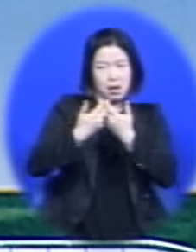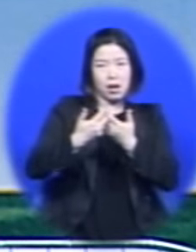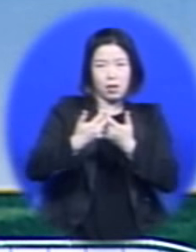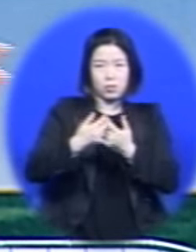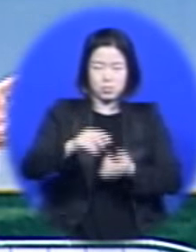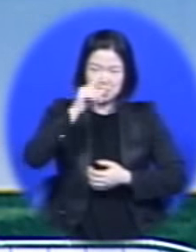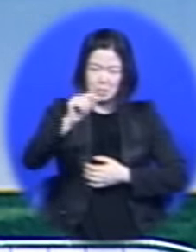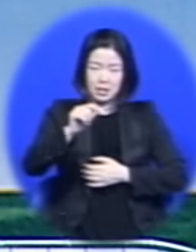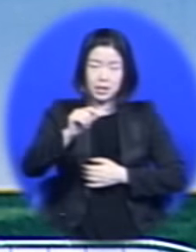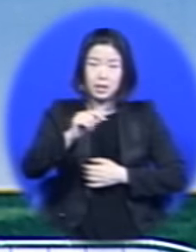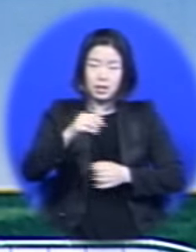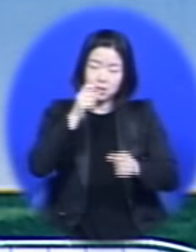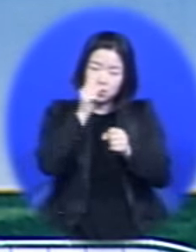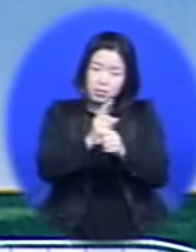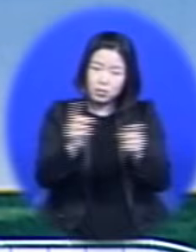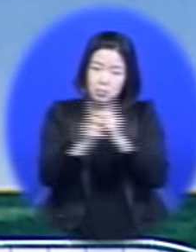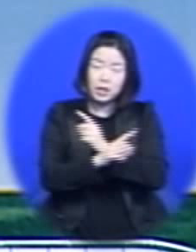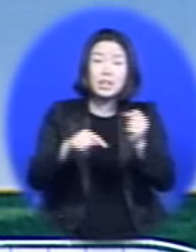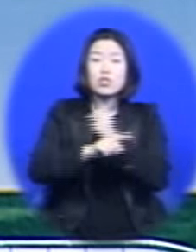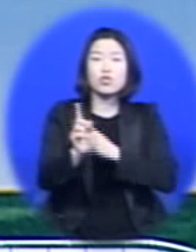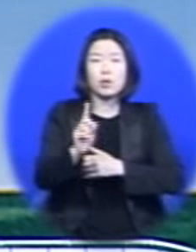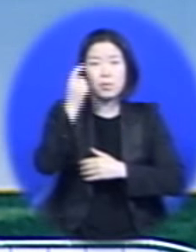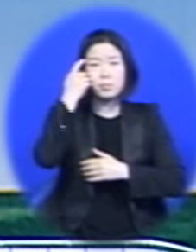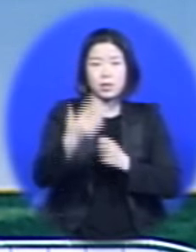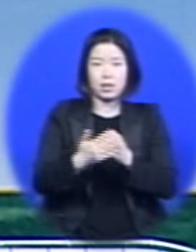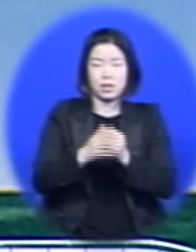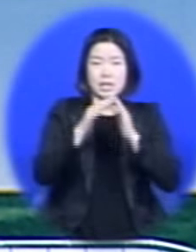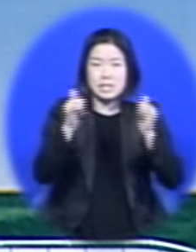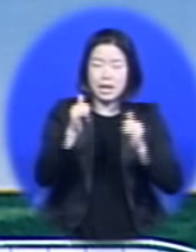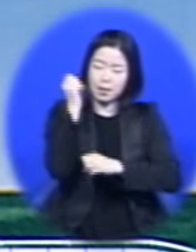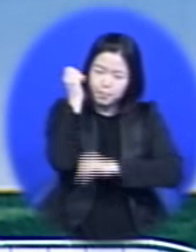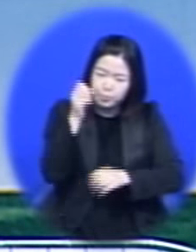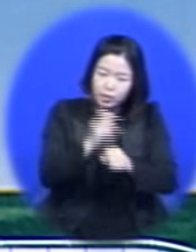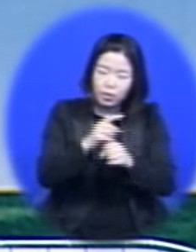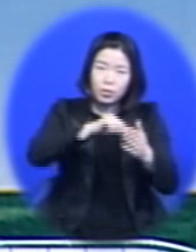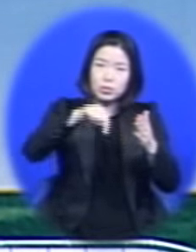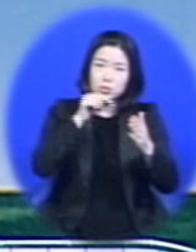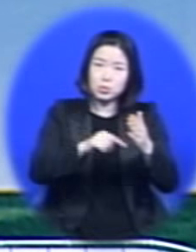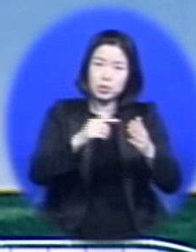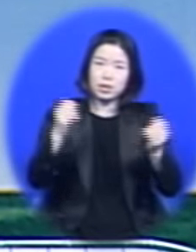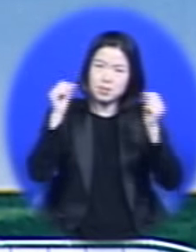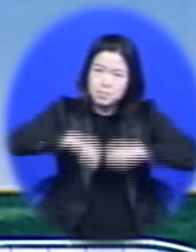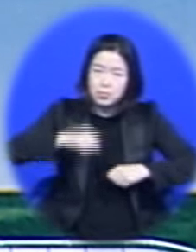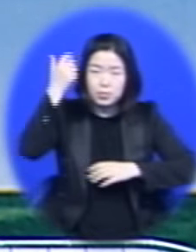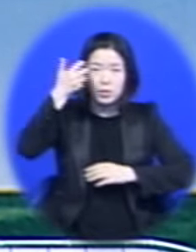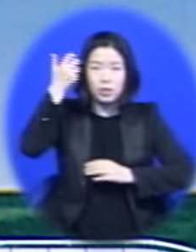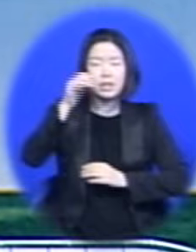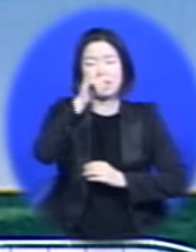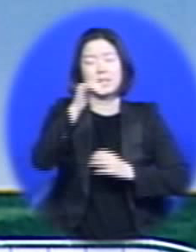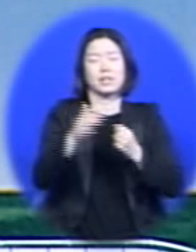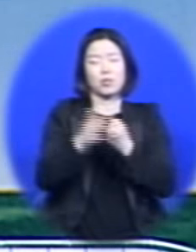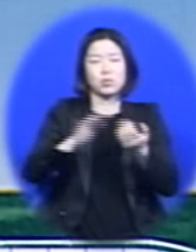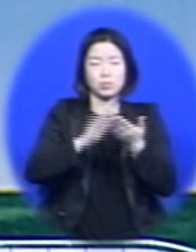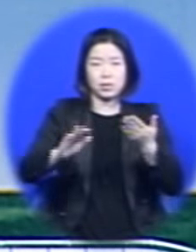바뀌는 이유가 뭐지요? 사람의 본성 속에 이 불순종의 영이 있기 때문입니다.